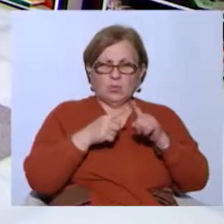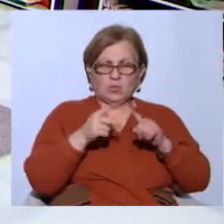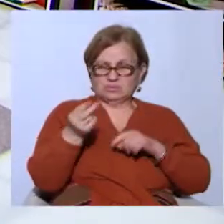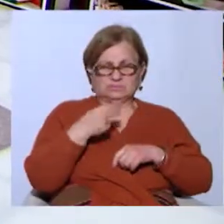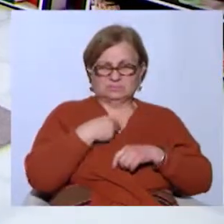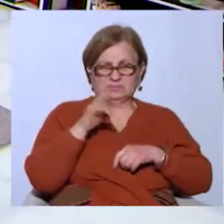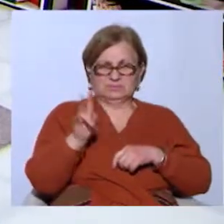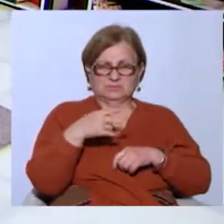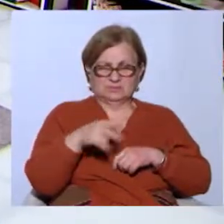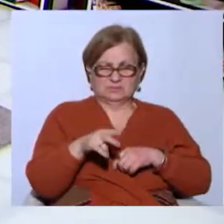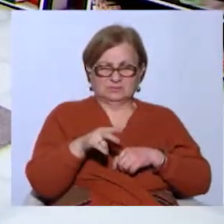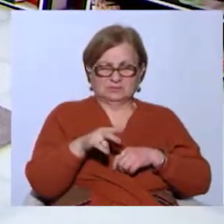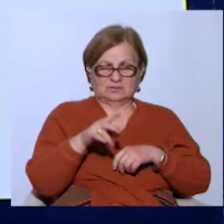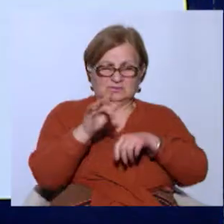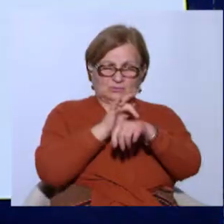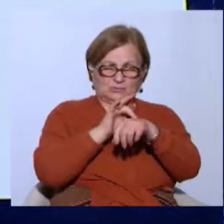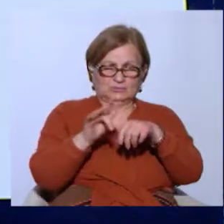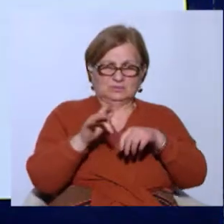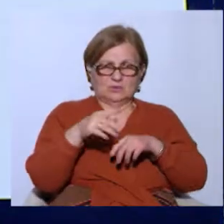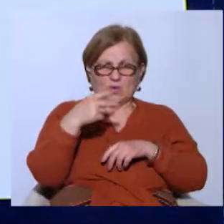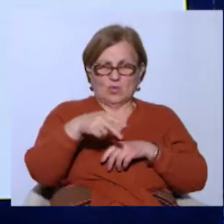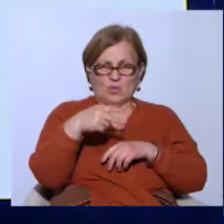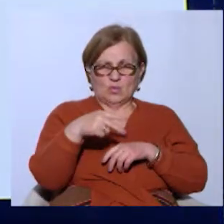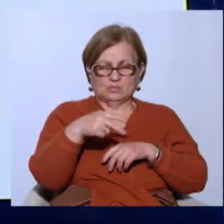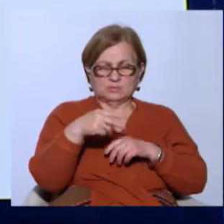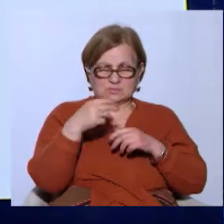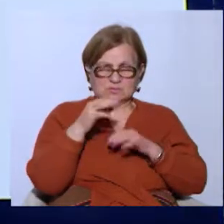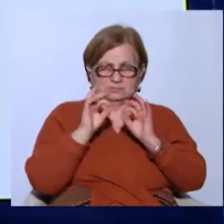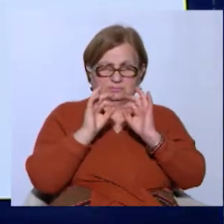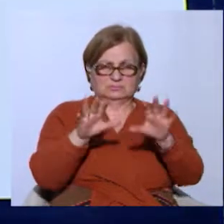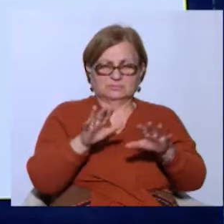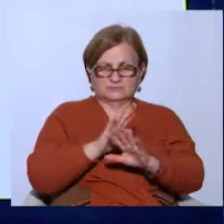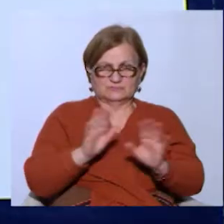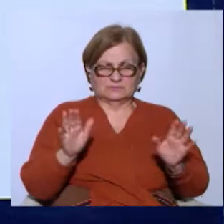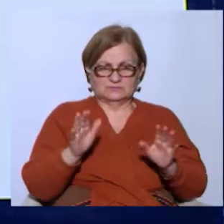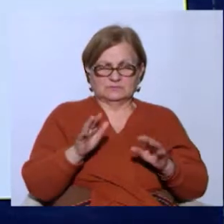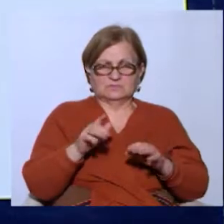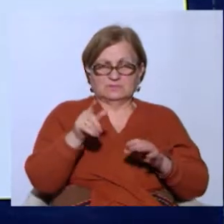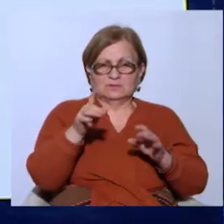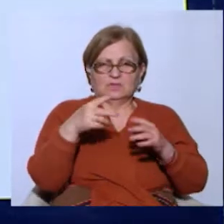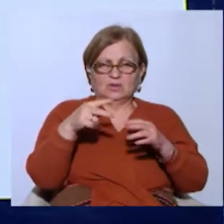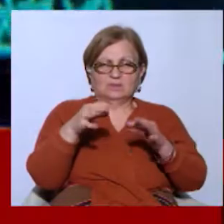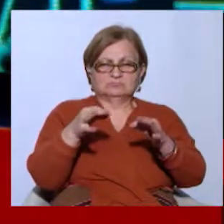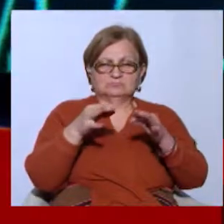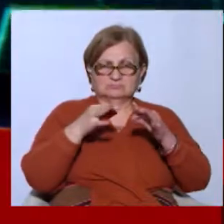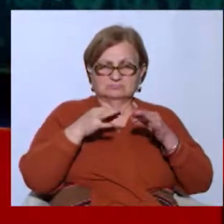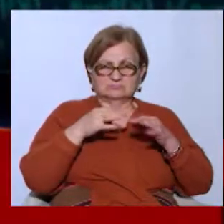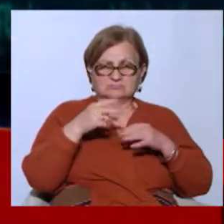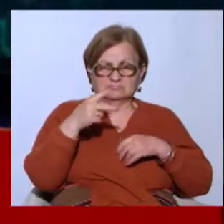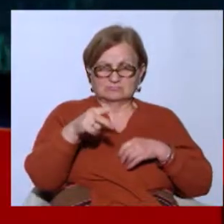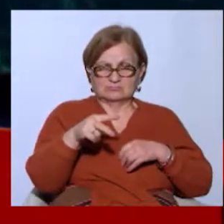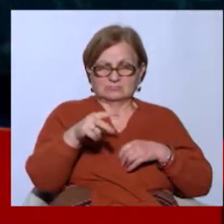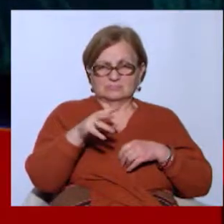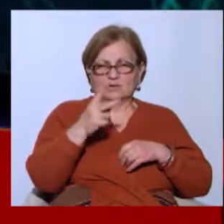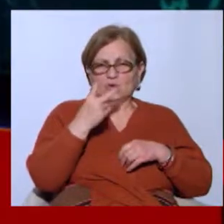დაბრუნება. ჩავთვალოთ, რომ მას ფული არ აქვს. მე მივცემ 20 ლარს, ის ხურდას ვერ მიბრუნებს და